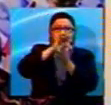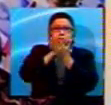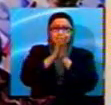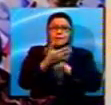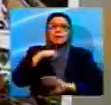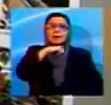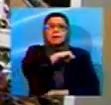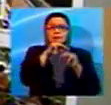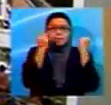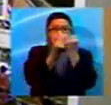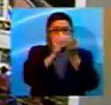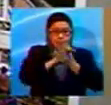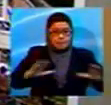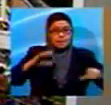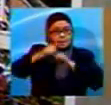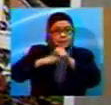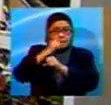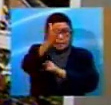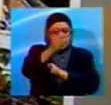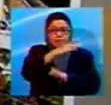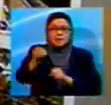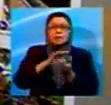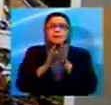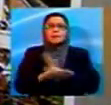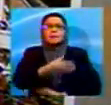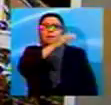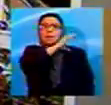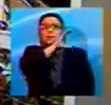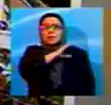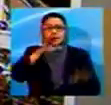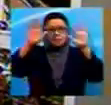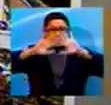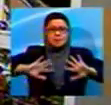depan dan pada masa sama menjadi pengerusi ASEAN